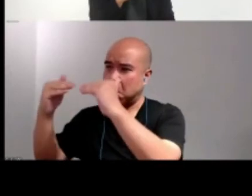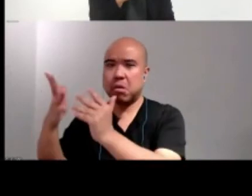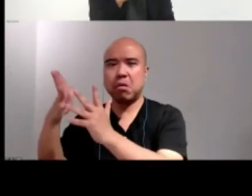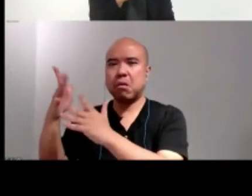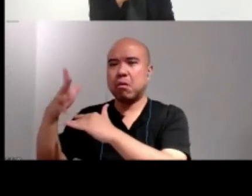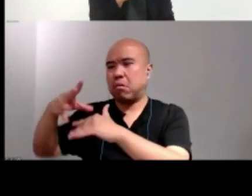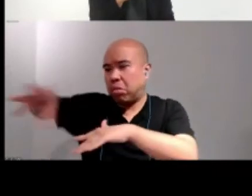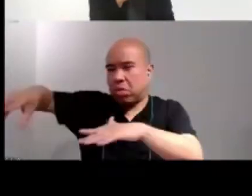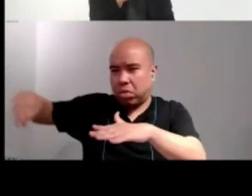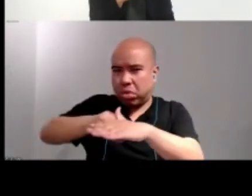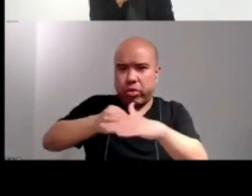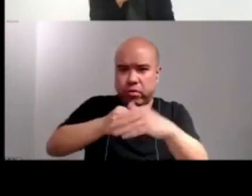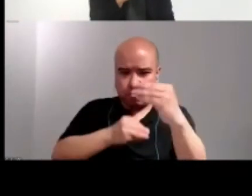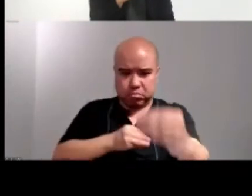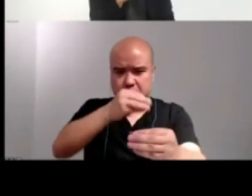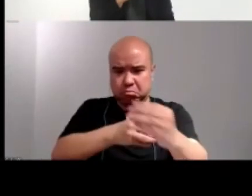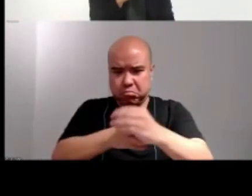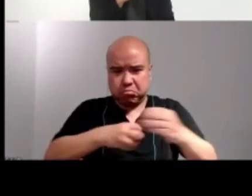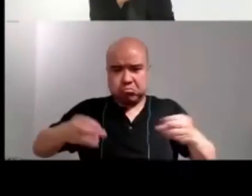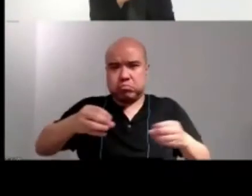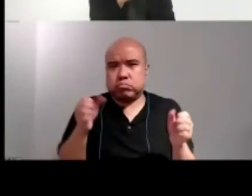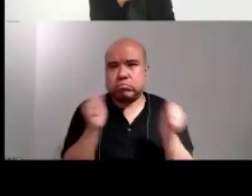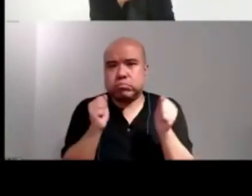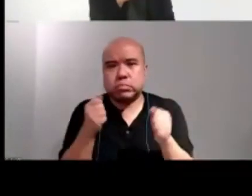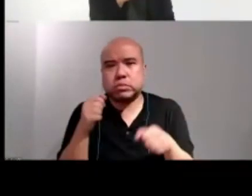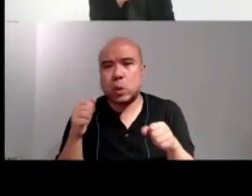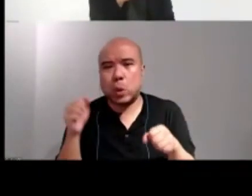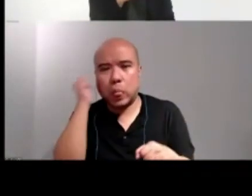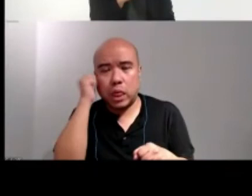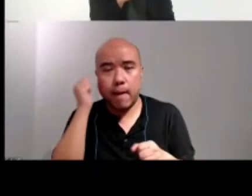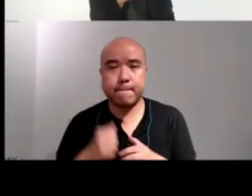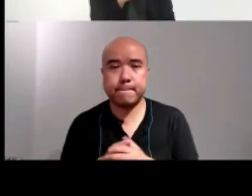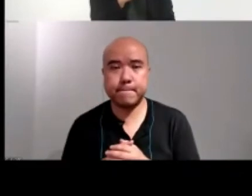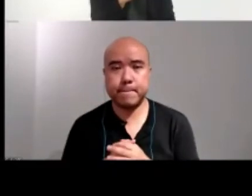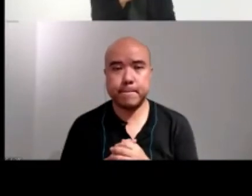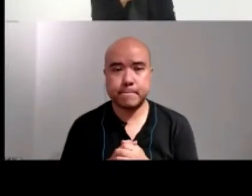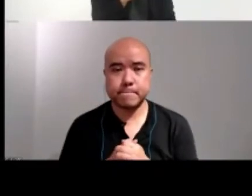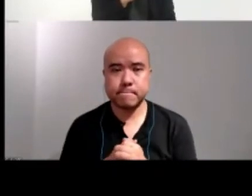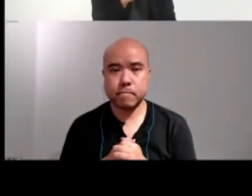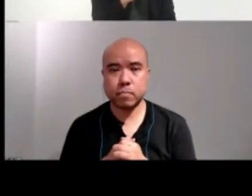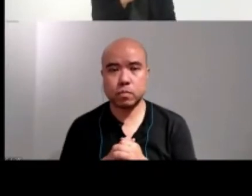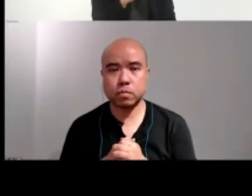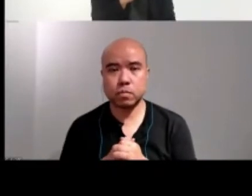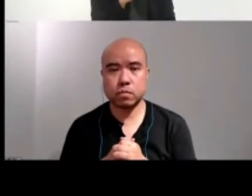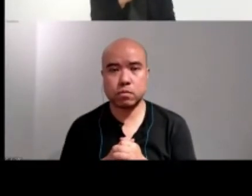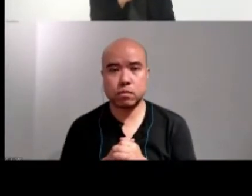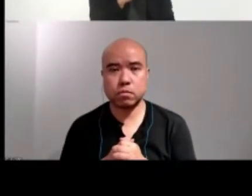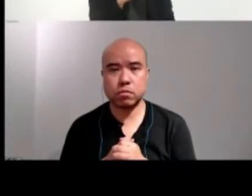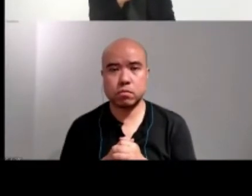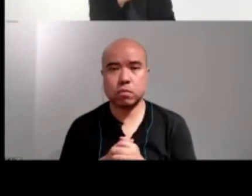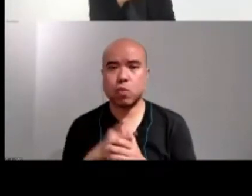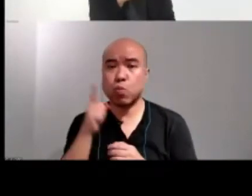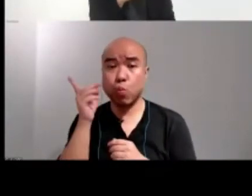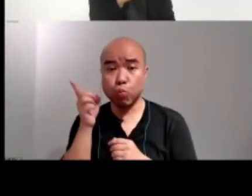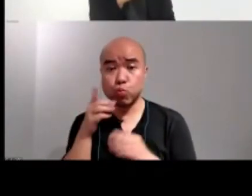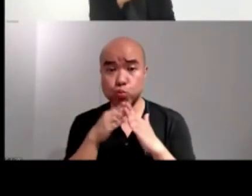做到出嚟嘅一個房屋類型。一般人居住，可能我哋列出一個好大嘅一個 list 嘅條件，可